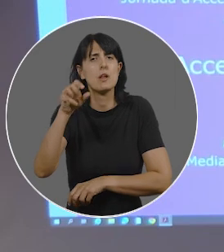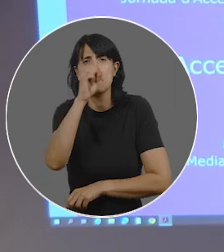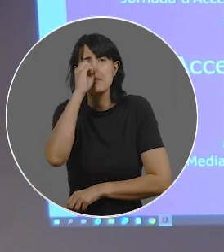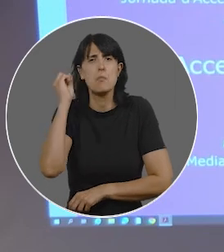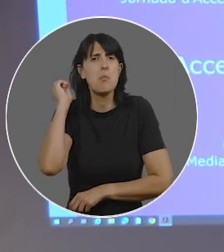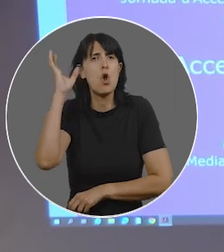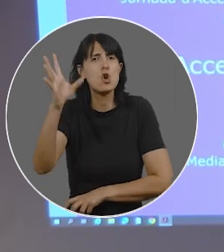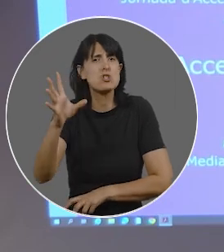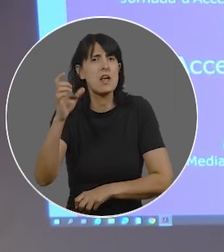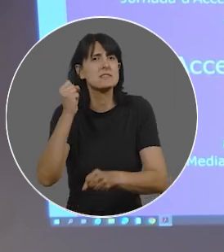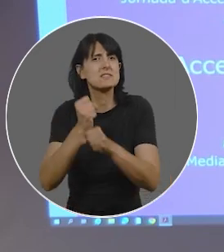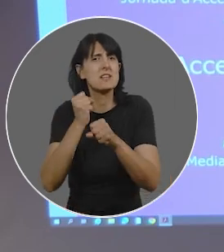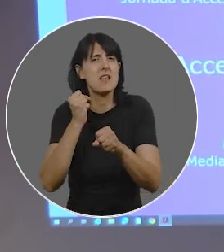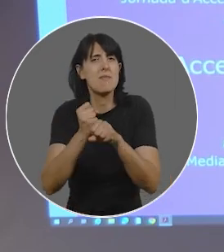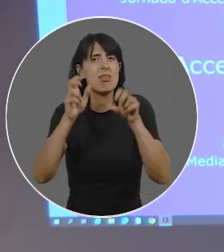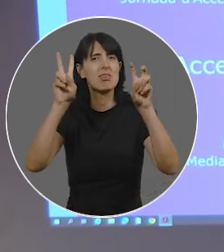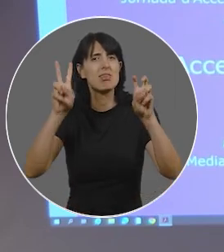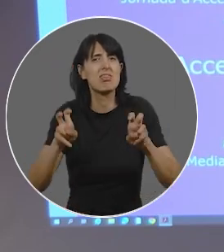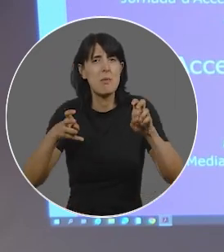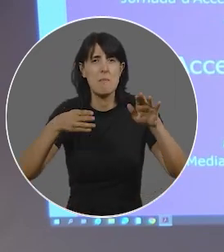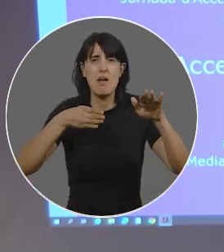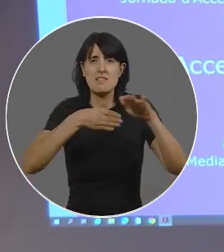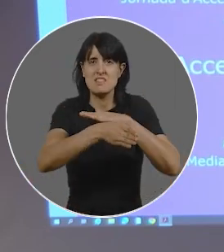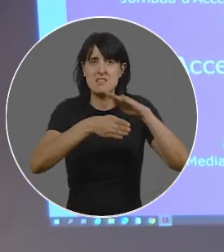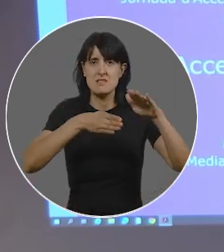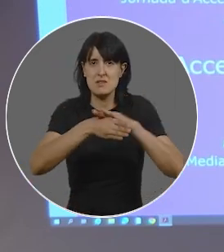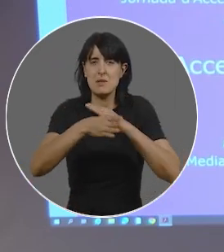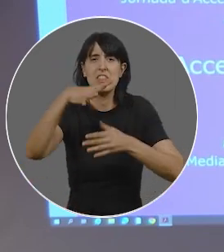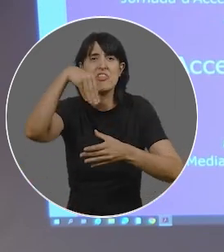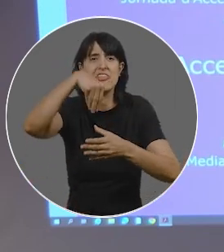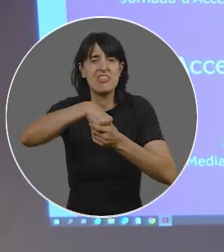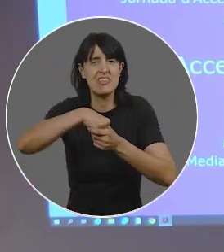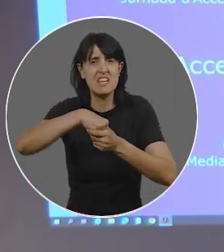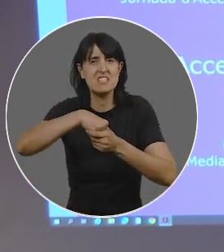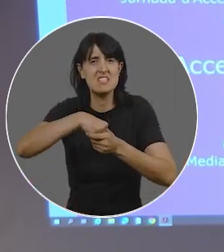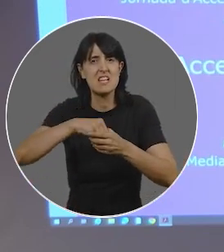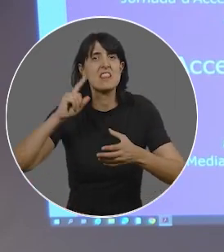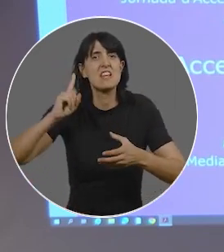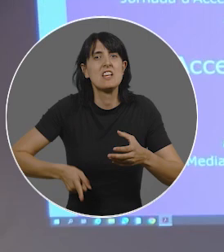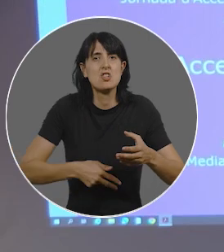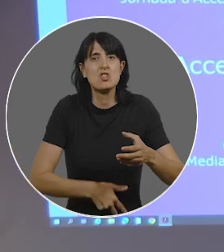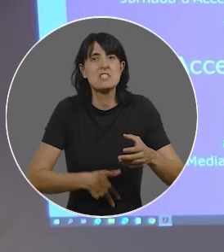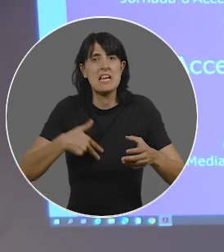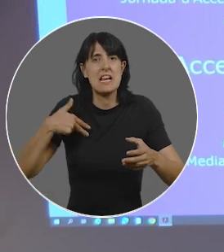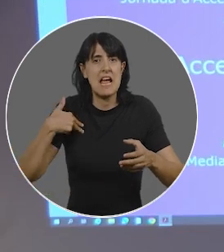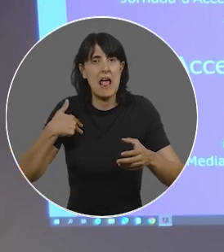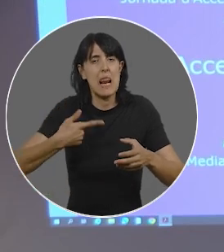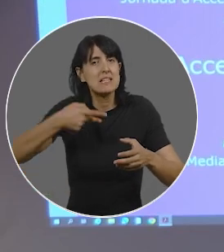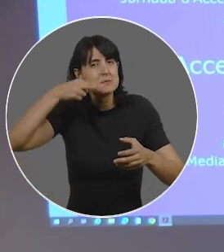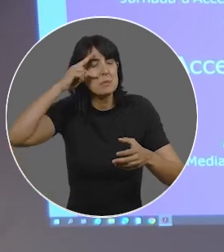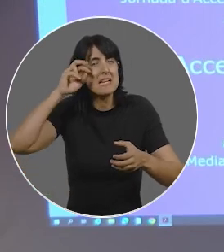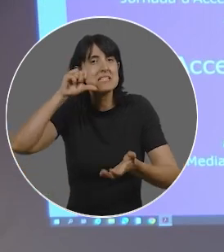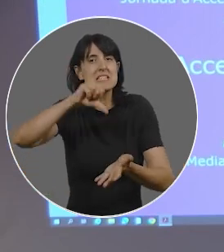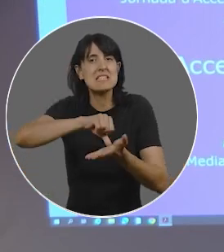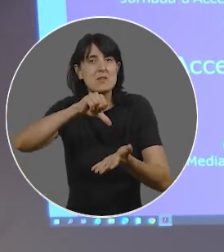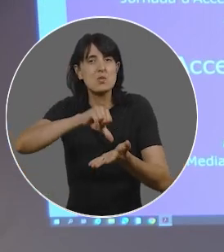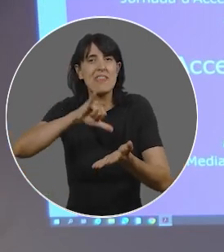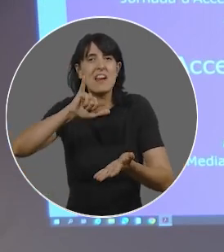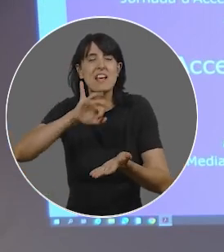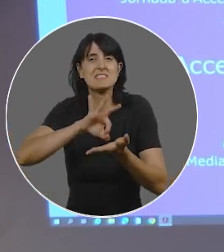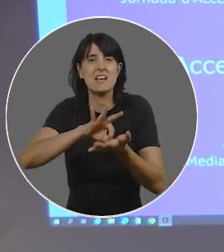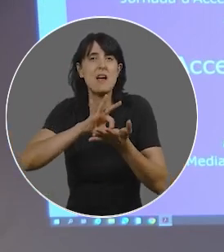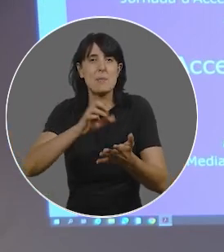durant molts anys el tema de l'accessibilitat a la Direcció General de Serveis Digitals i Experiència Ciutadana. I tenim també a